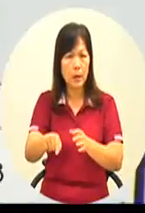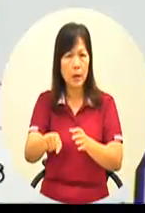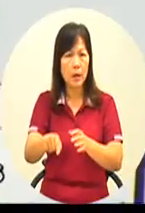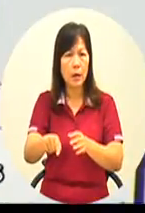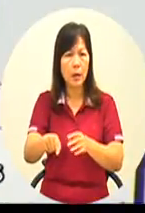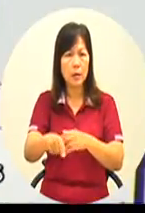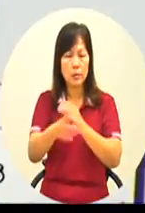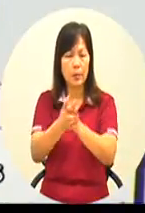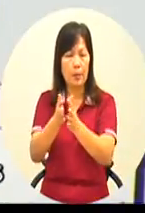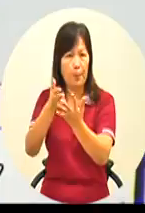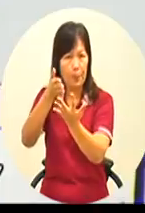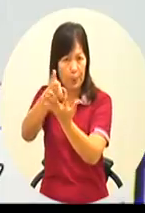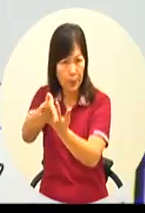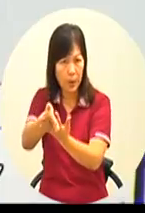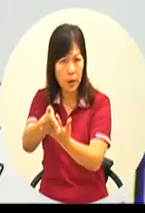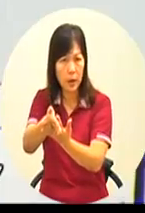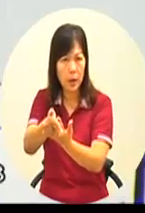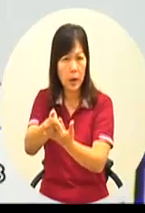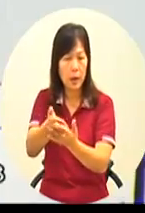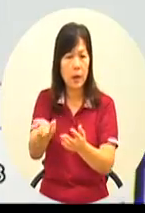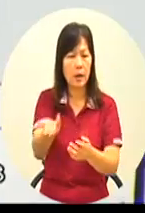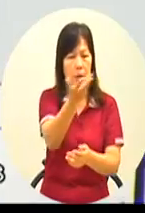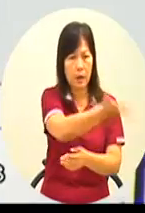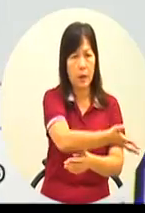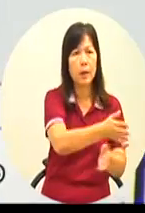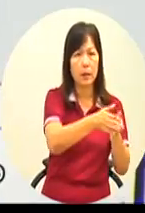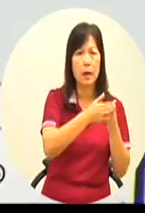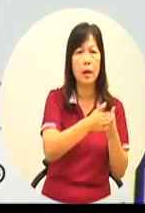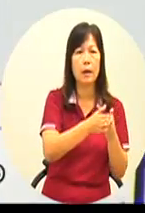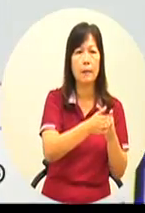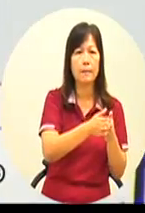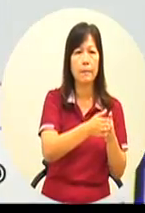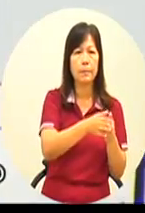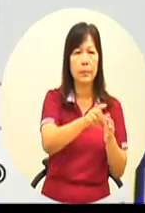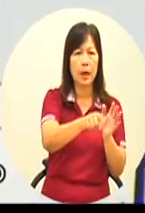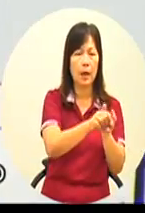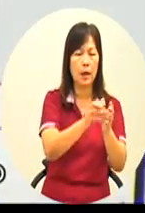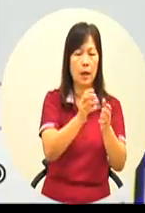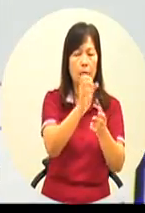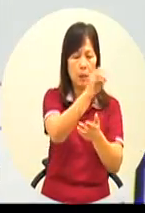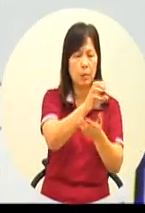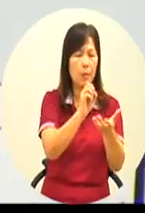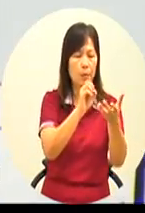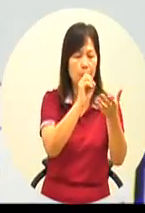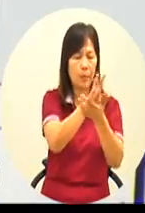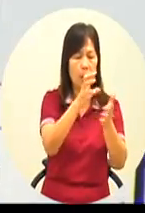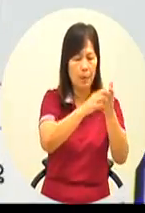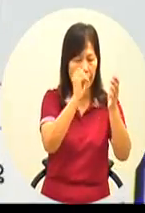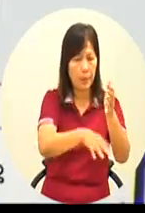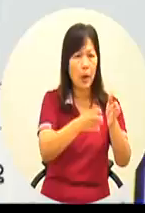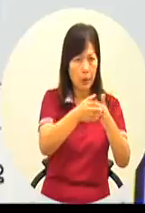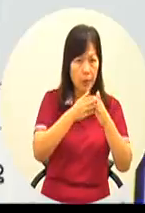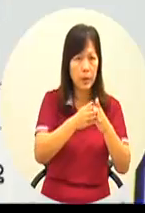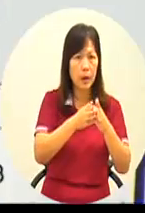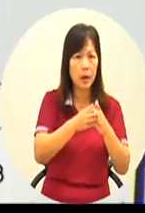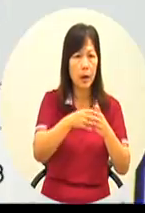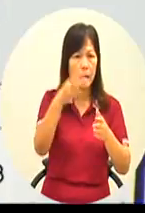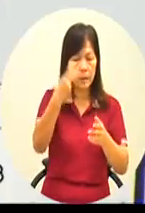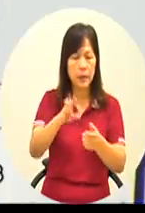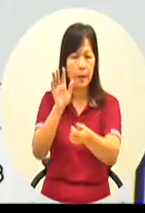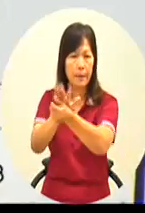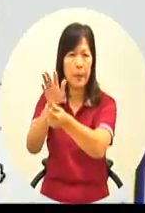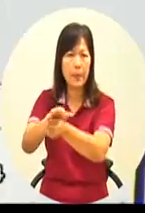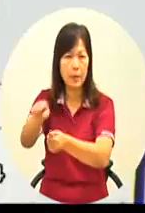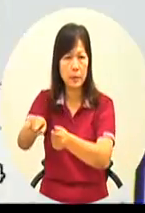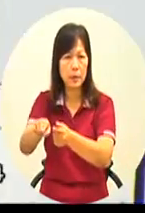个建物先还给国有财产署，然后进行一个报废的动作。 对， 那之后我们再来协助临水宫